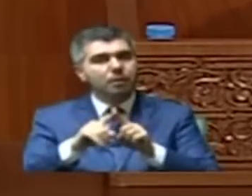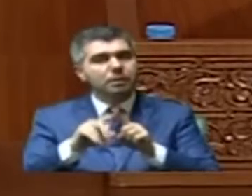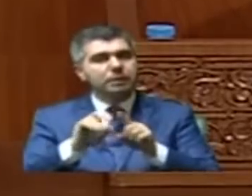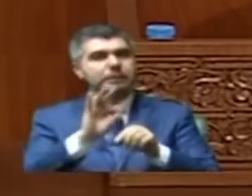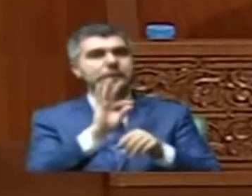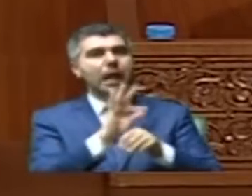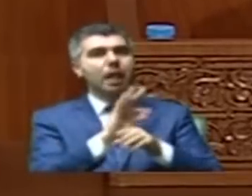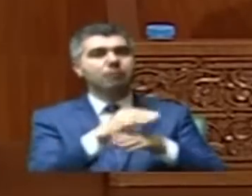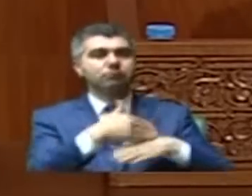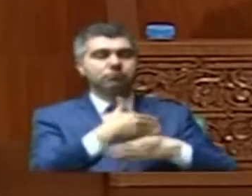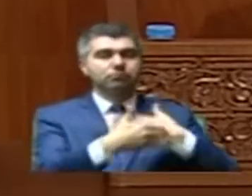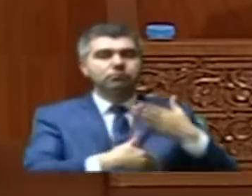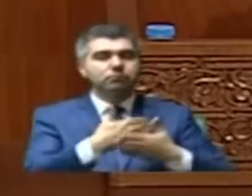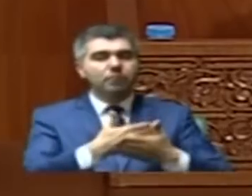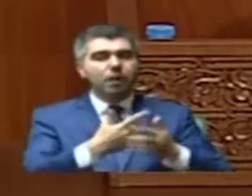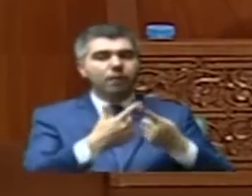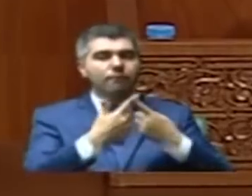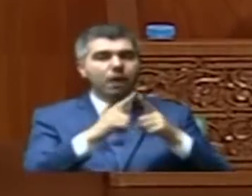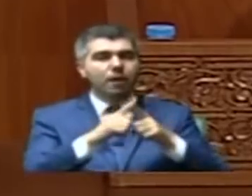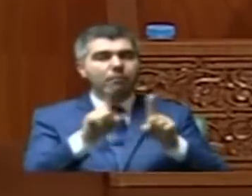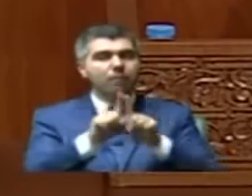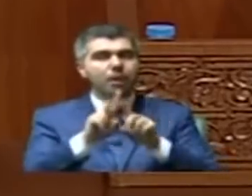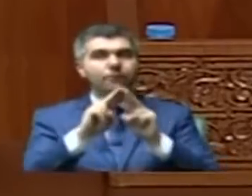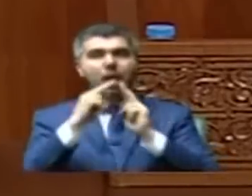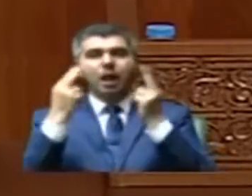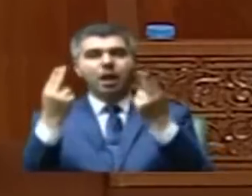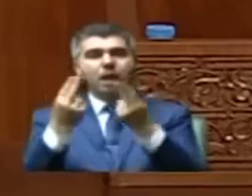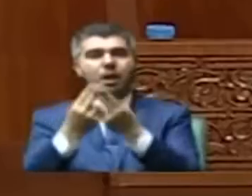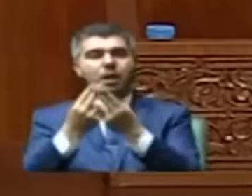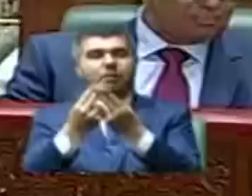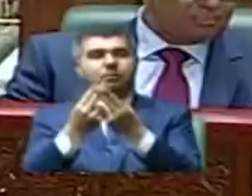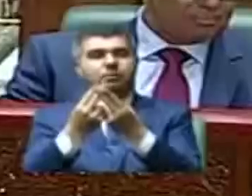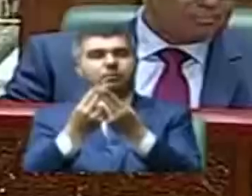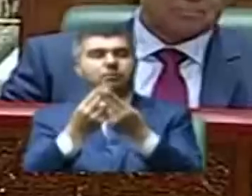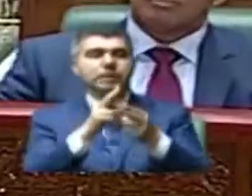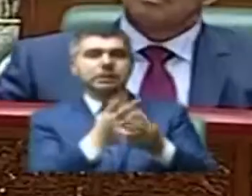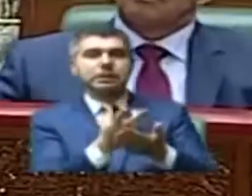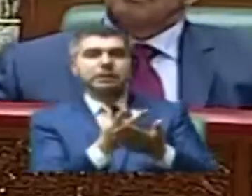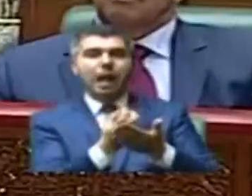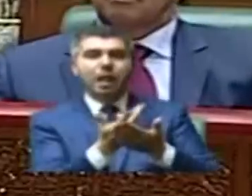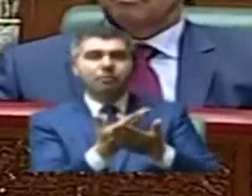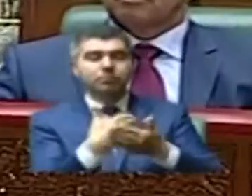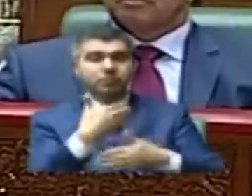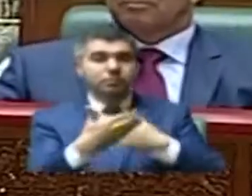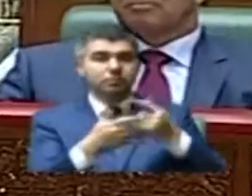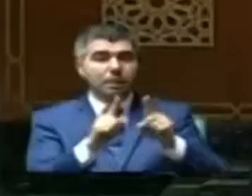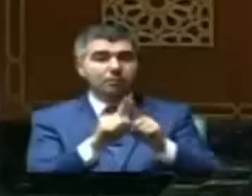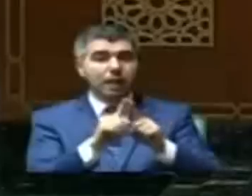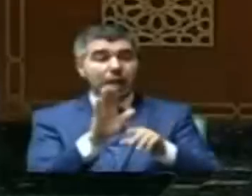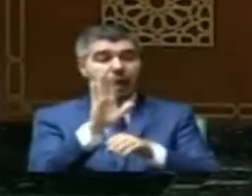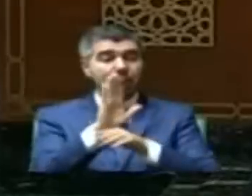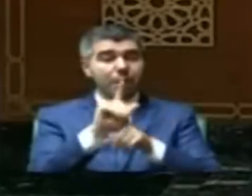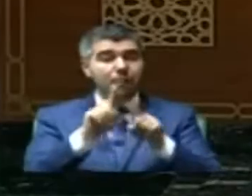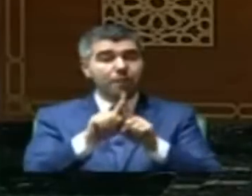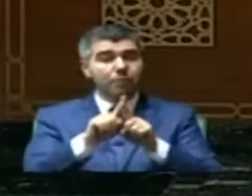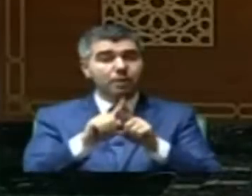علميه ومرتكز على الخبره الدوليه فيما يخص التقات السياسات العموميه لان هي خبره تتطور بالمناسبه ليست خبره